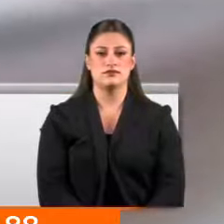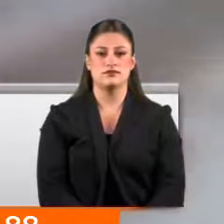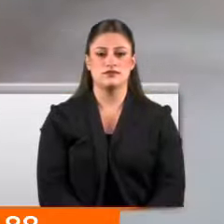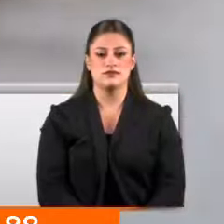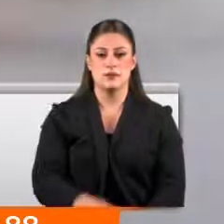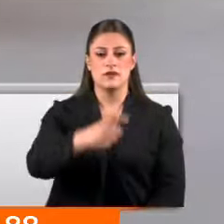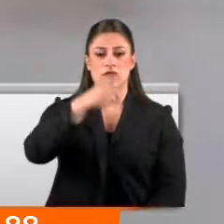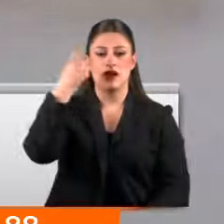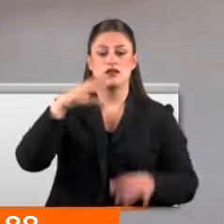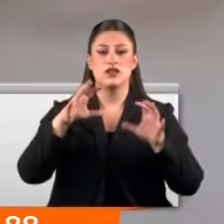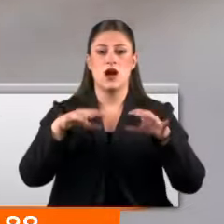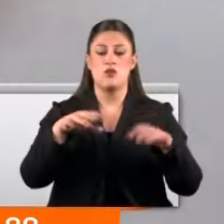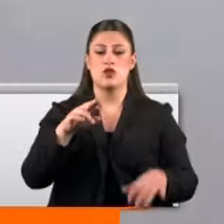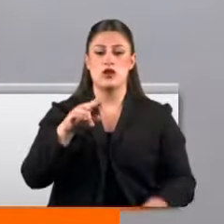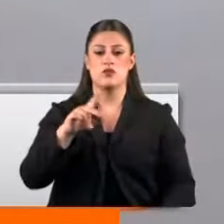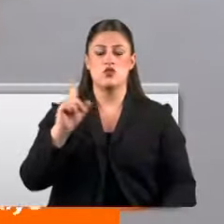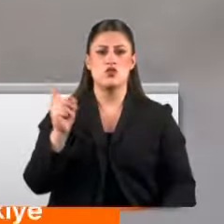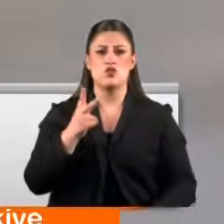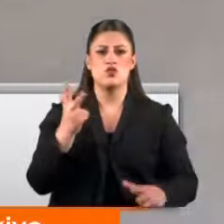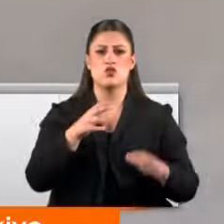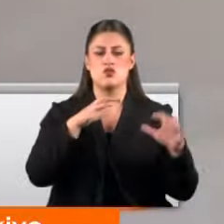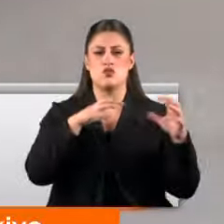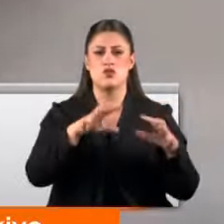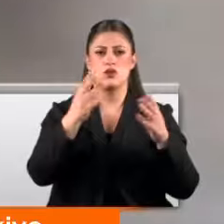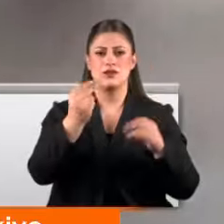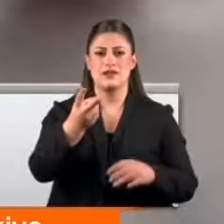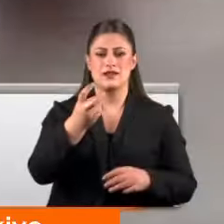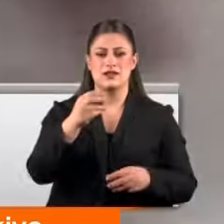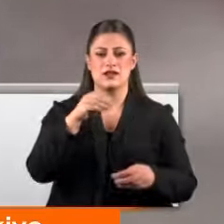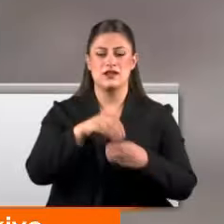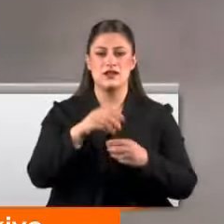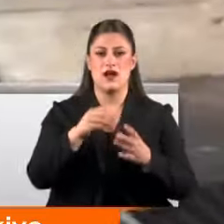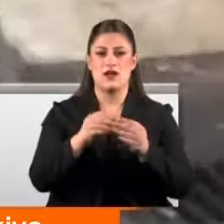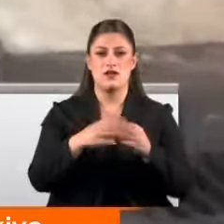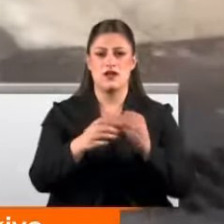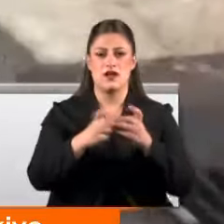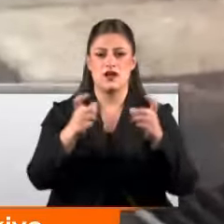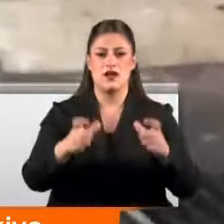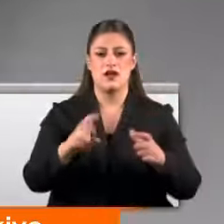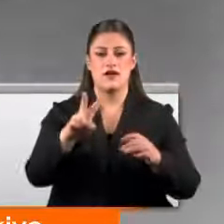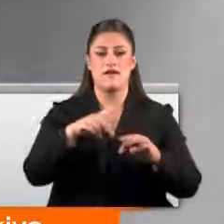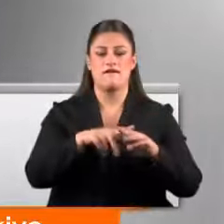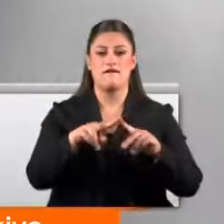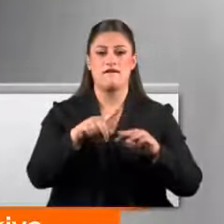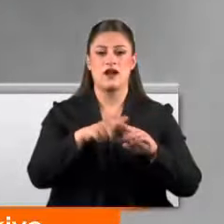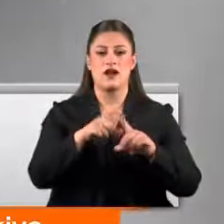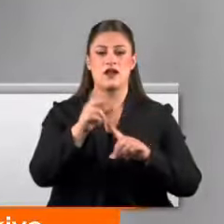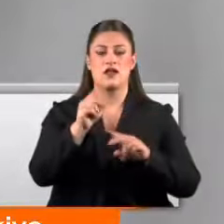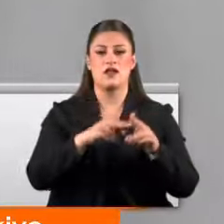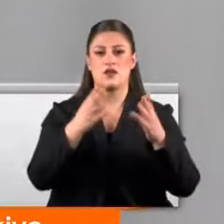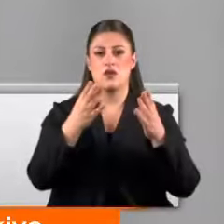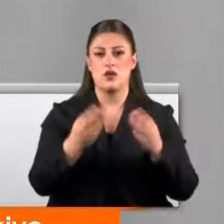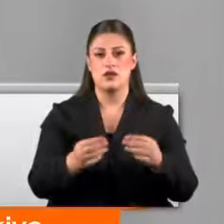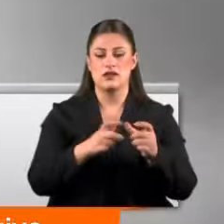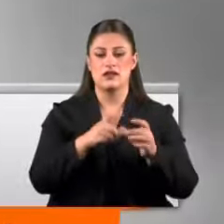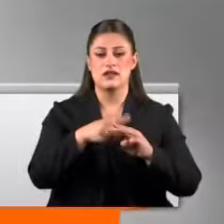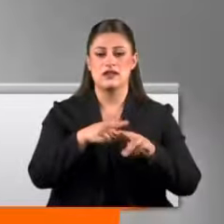Yaz yağmuru gibi birden bastırdı, 2 saatte Adana'yı Venedik'e çevirdi. Her yağmur böyle. Seyhan sokakları göle